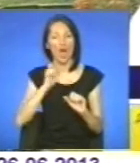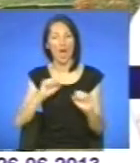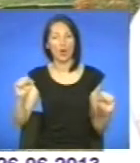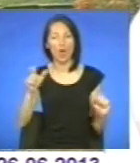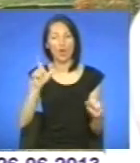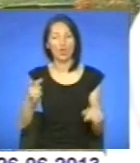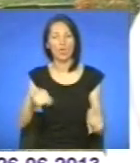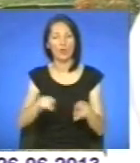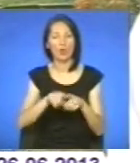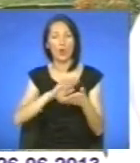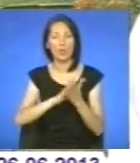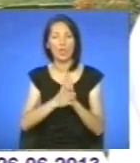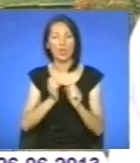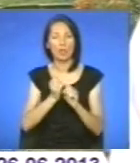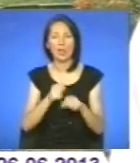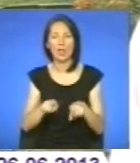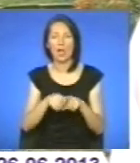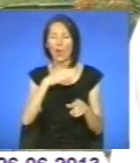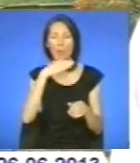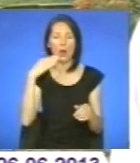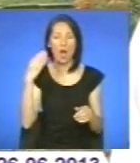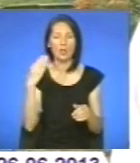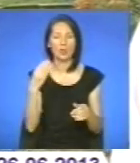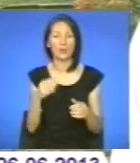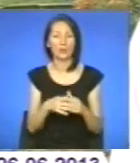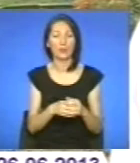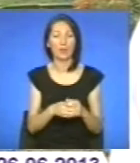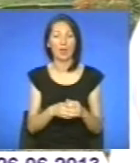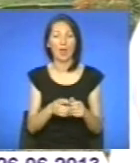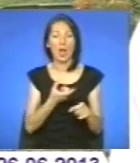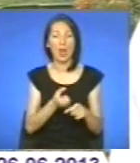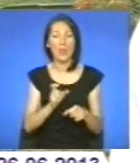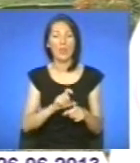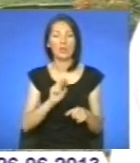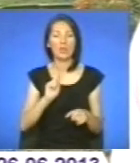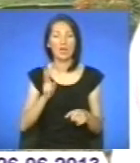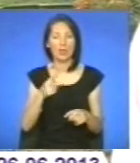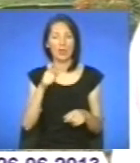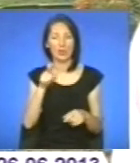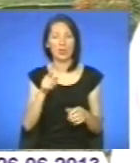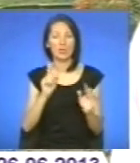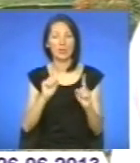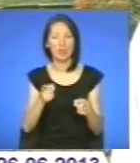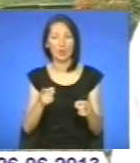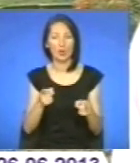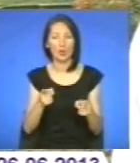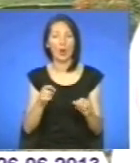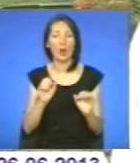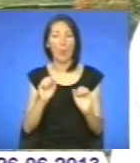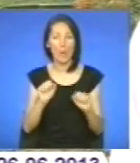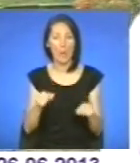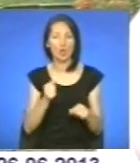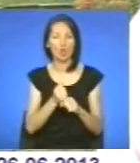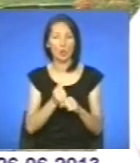а зробила стільки багато, принаймні, більше, чим він дійсно насправді міг би